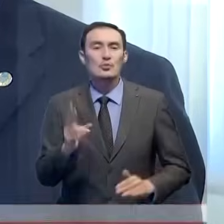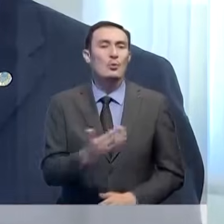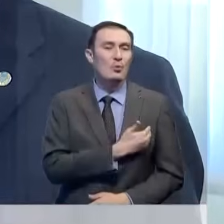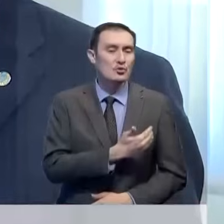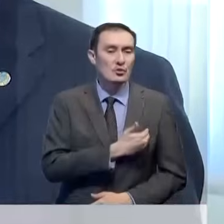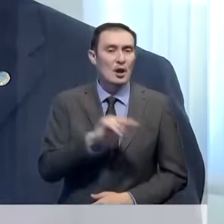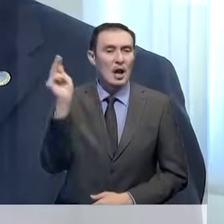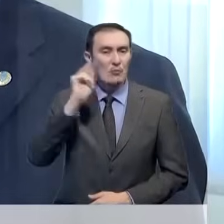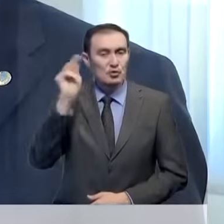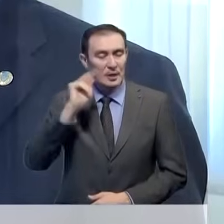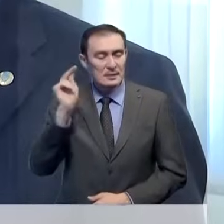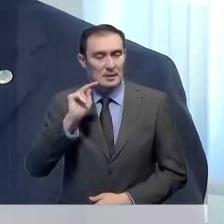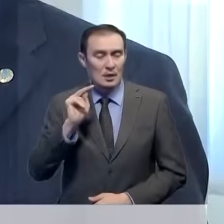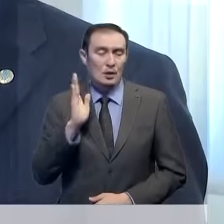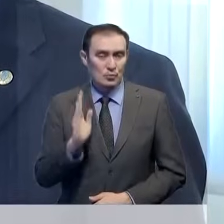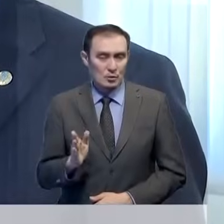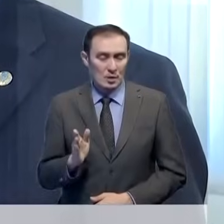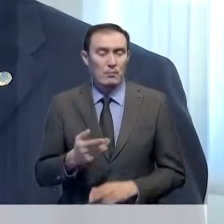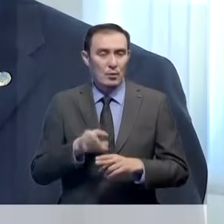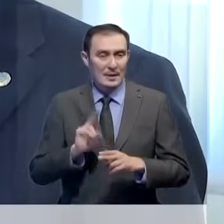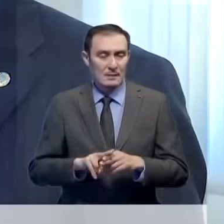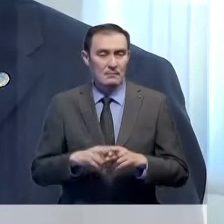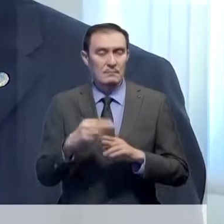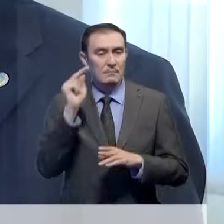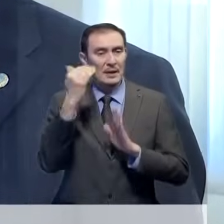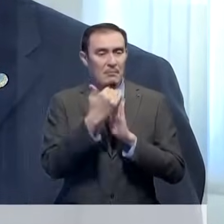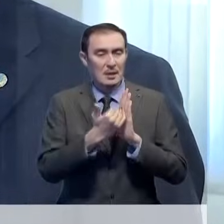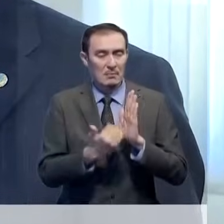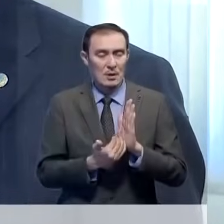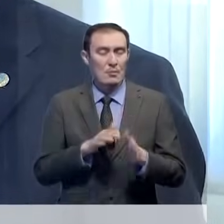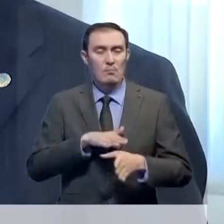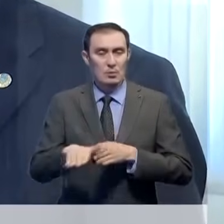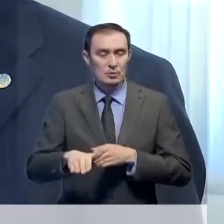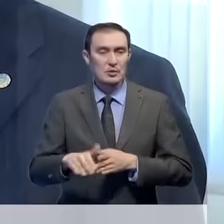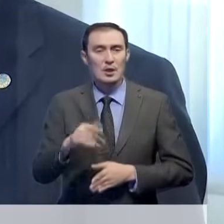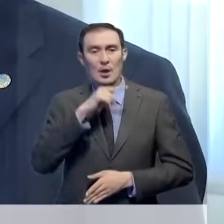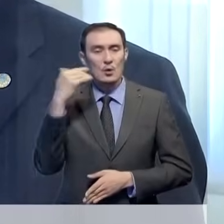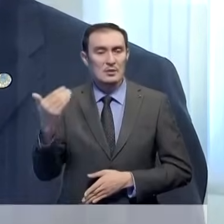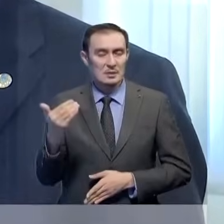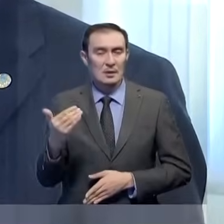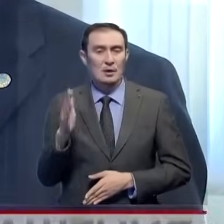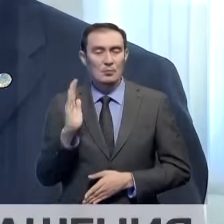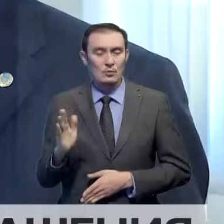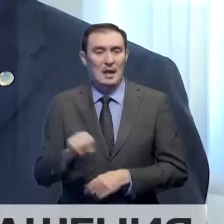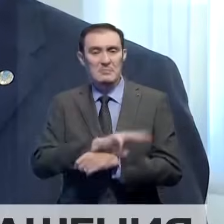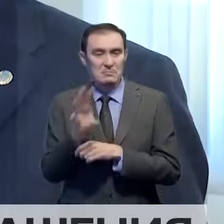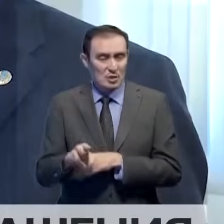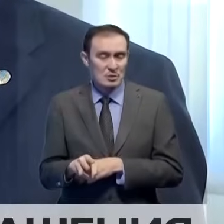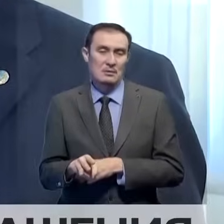желание будет обучаться по этим предметам полностью. И российская сторона полностью обеспечит